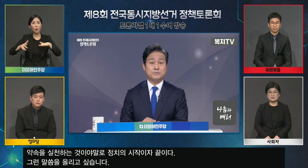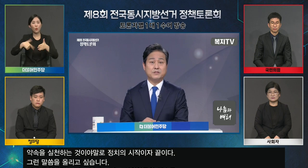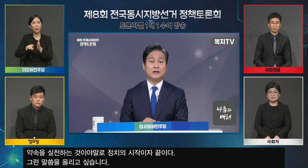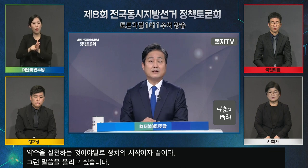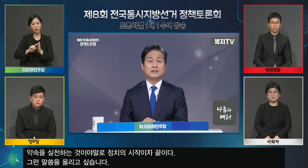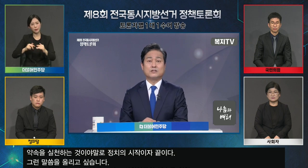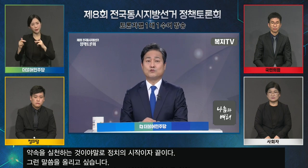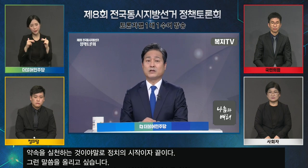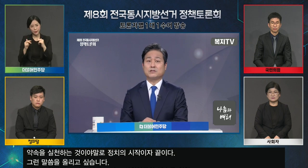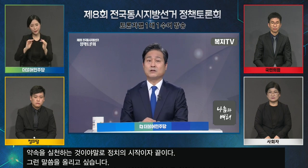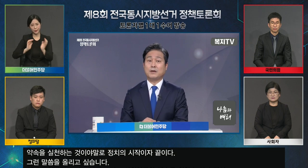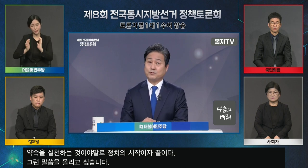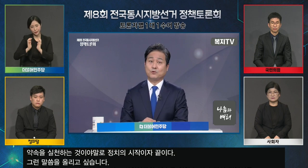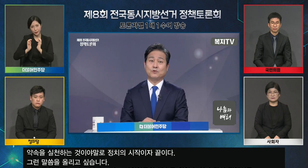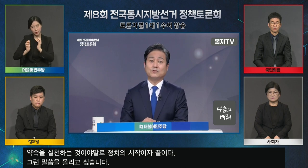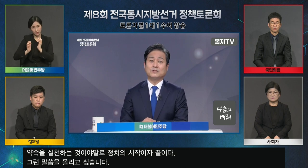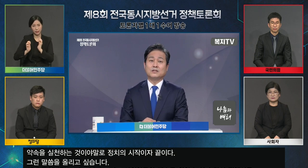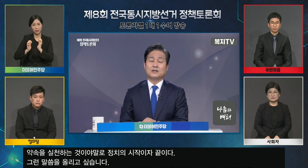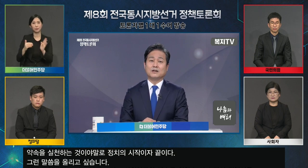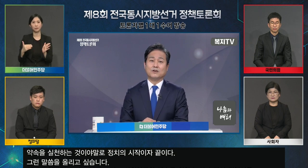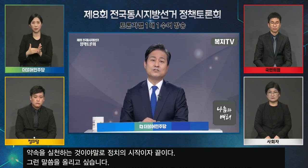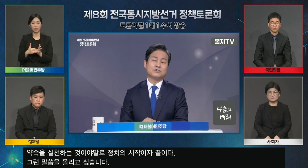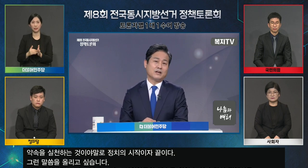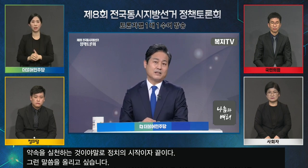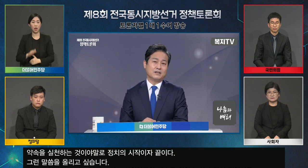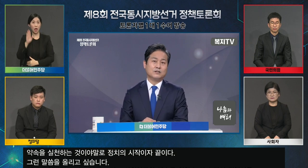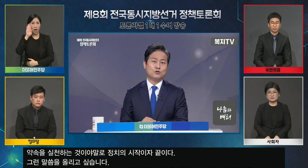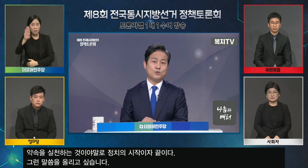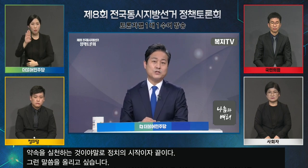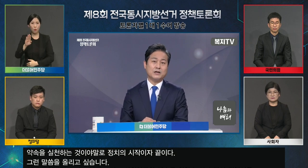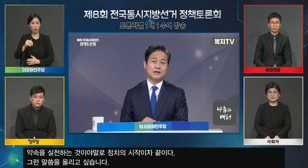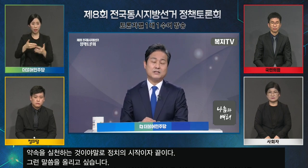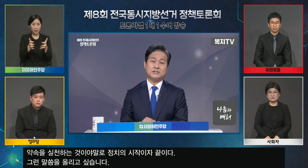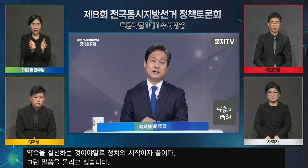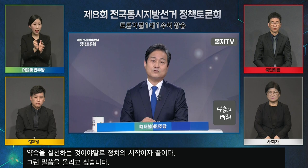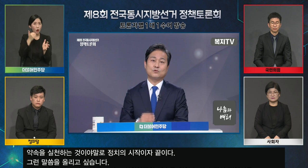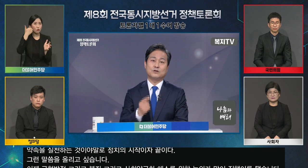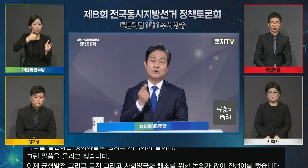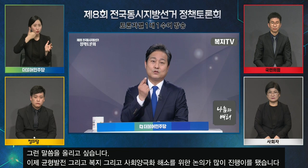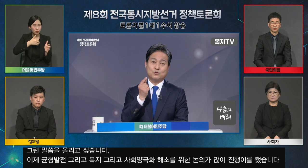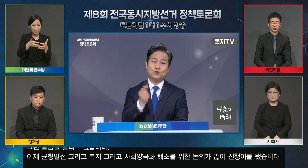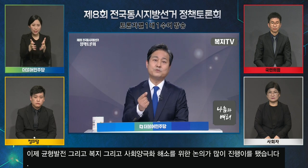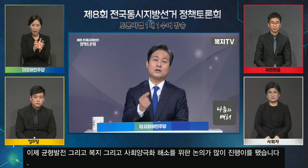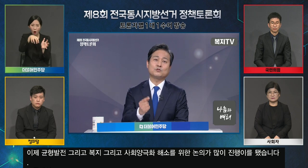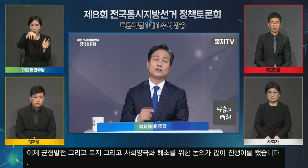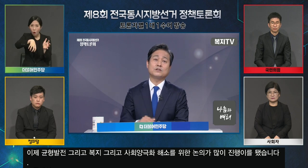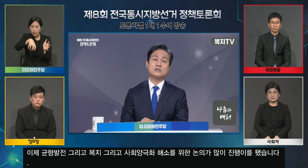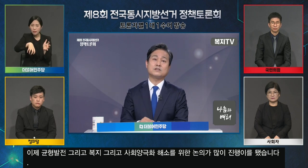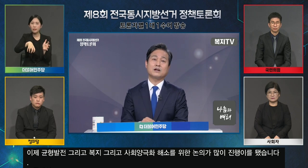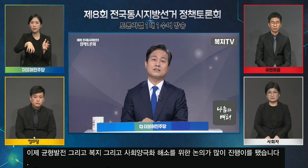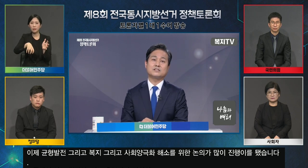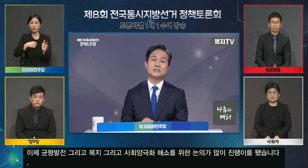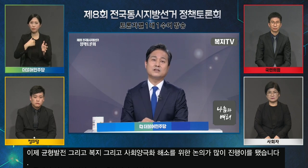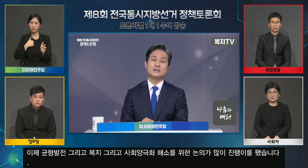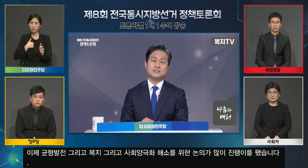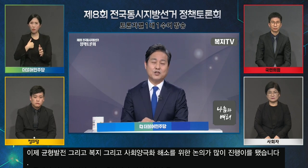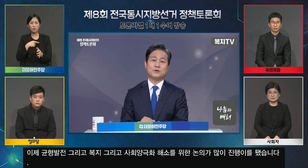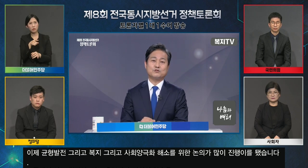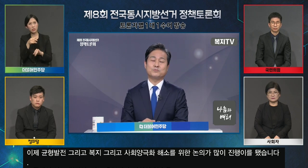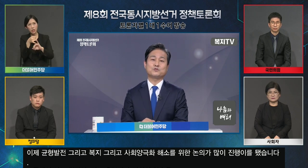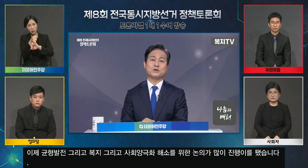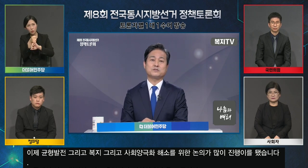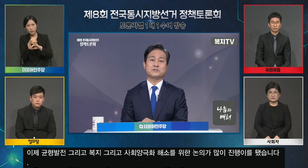진행이 됐습니다. 그중에서 앞으로 어느 정당이 어느 후보자가 자신의 약속을 조금이라도 더 실천하는지